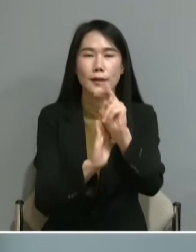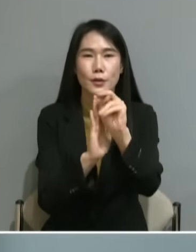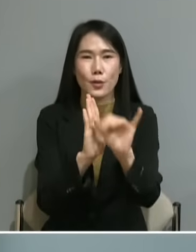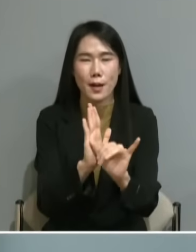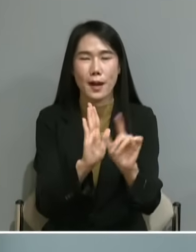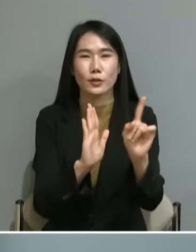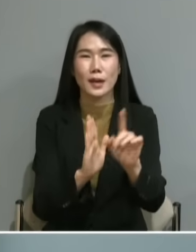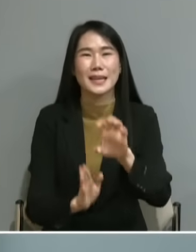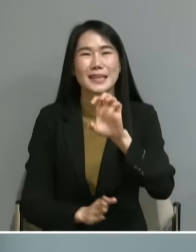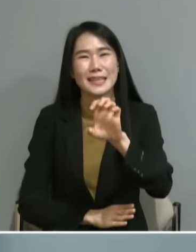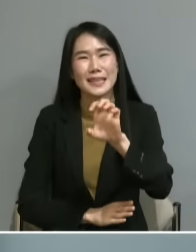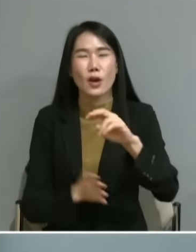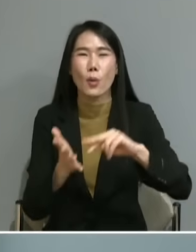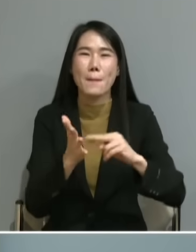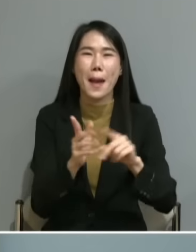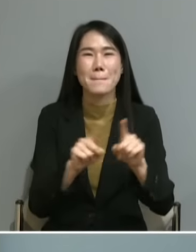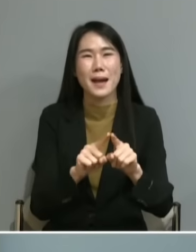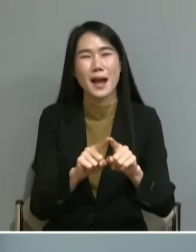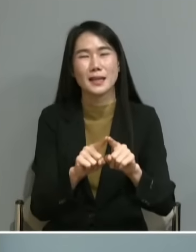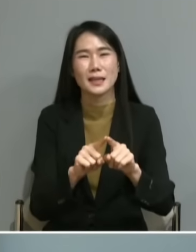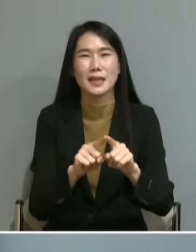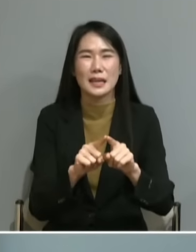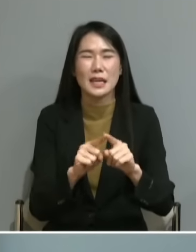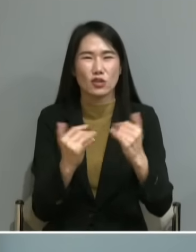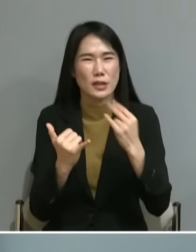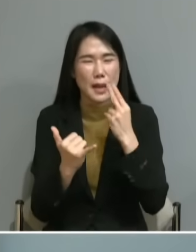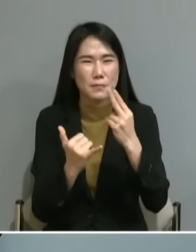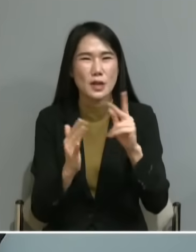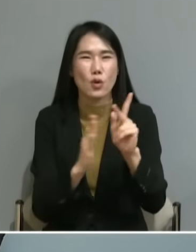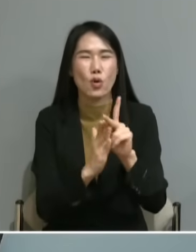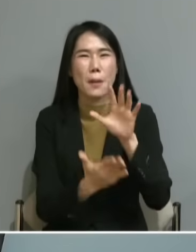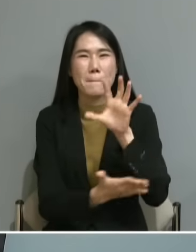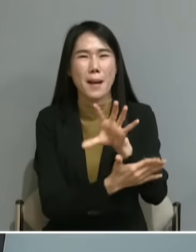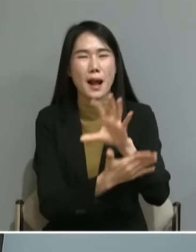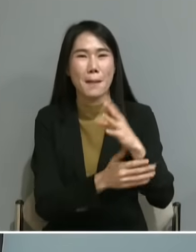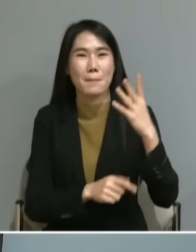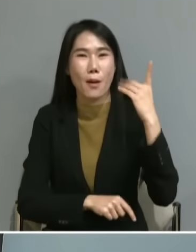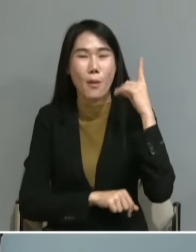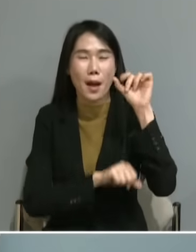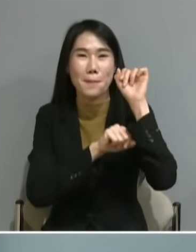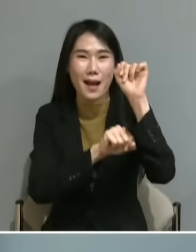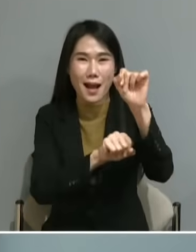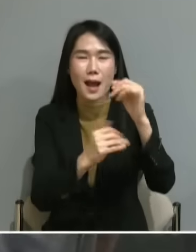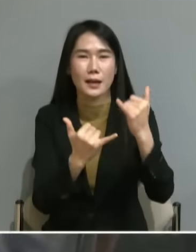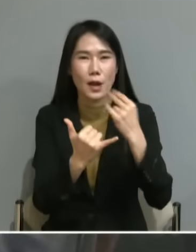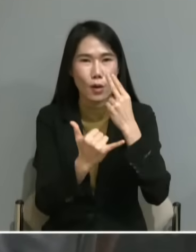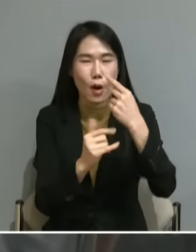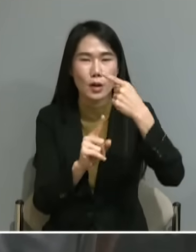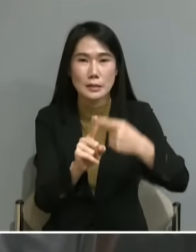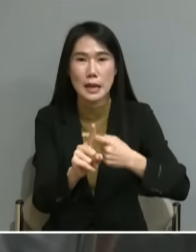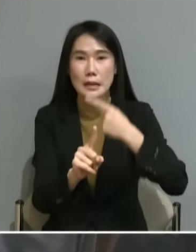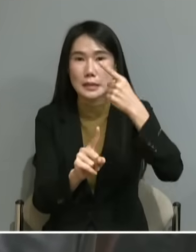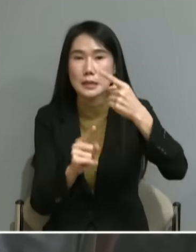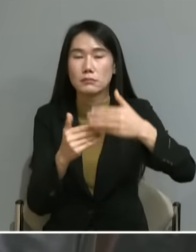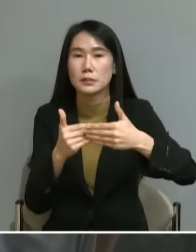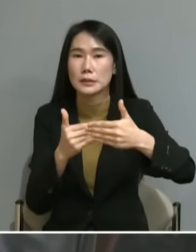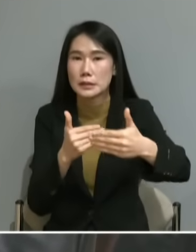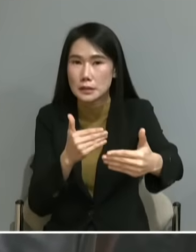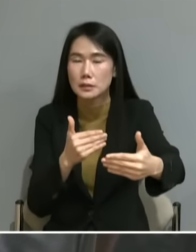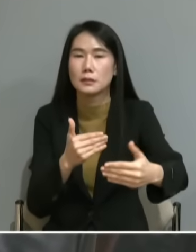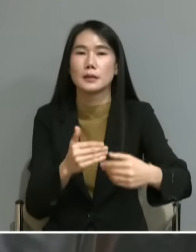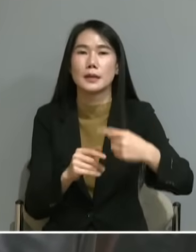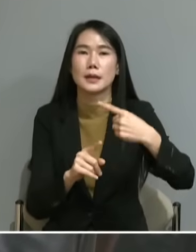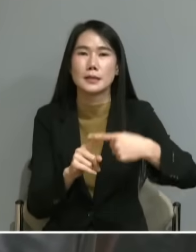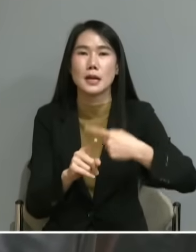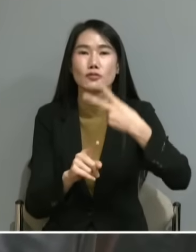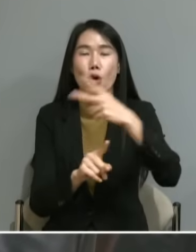าย ECE Receipt ซึ่งเพิ่งจะมีผลบังคับใช้เมื่อวานนะครับแล้วก็จะเริ่มกันในช่วงมกราถึง1มกราถึง